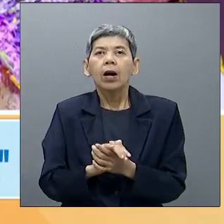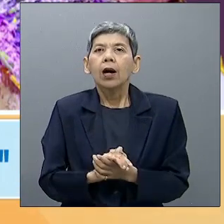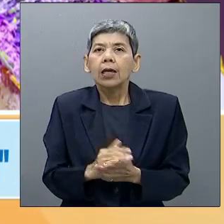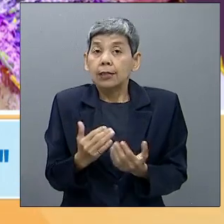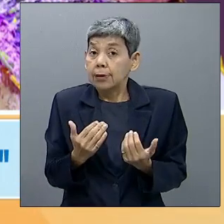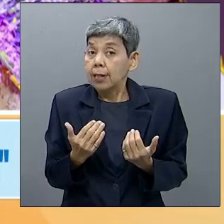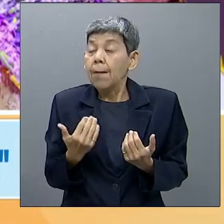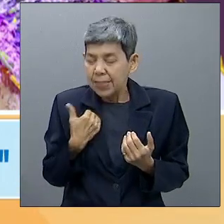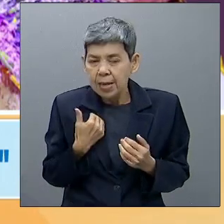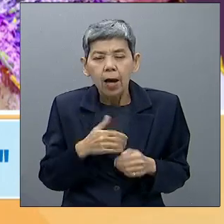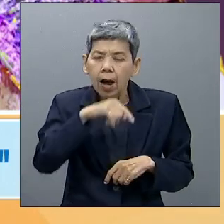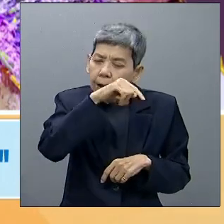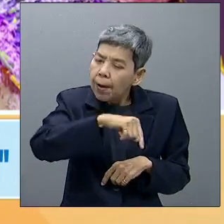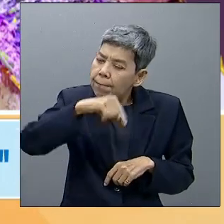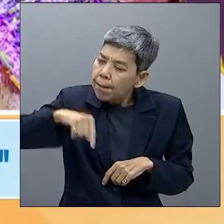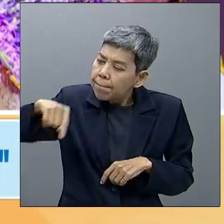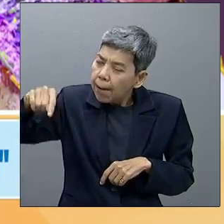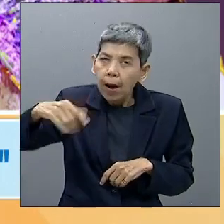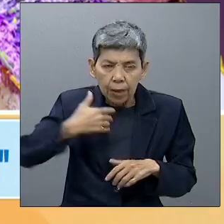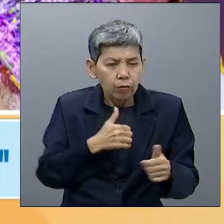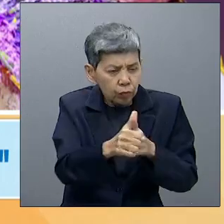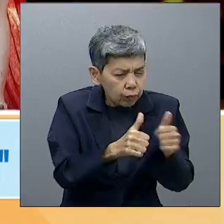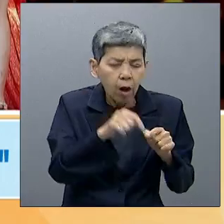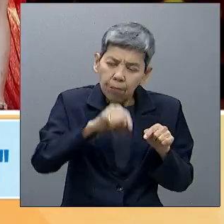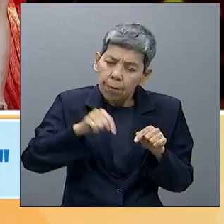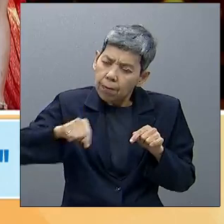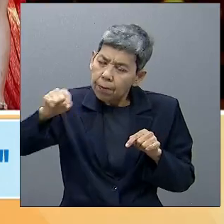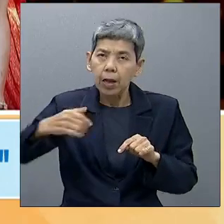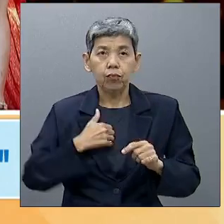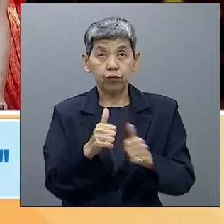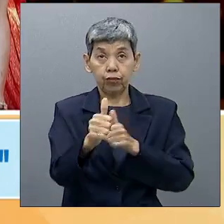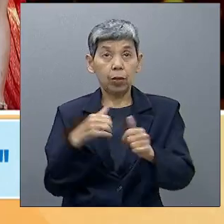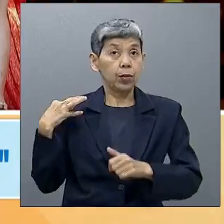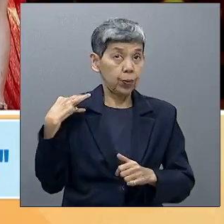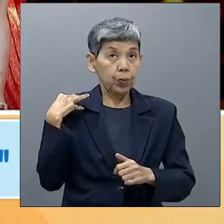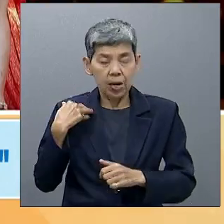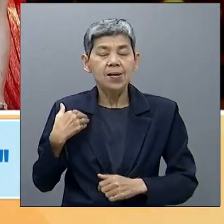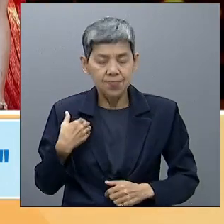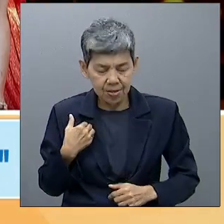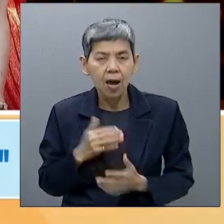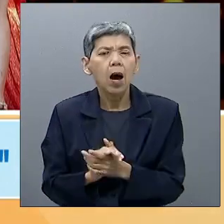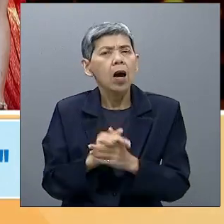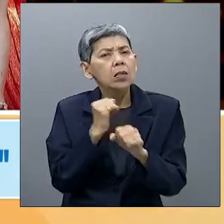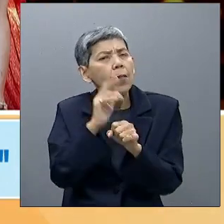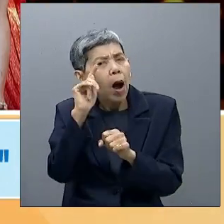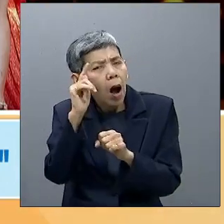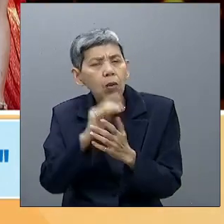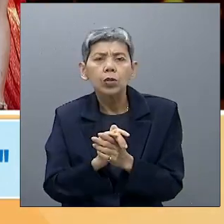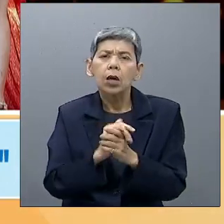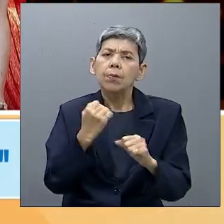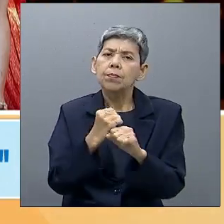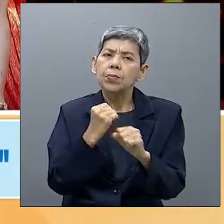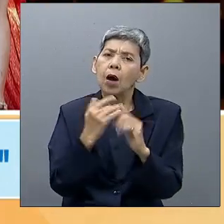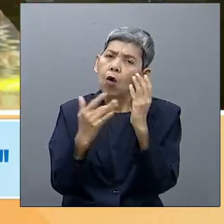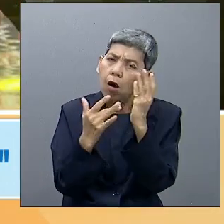ปัจจุบันเนี้ยมีหลายเวทีที่เราเวลาจัดประกวดขึ้นมาปั๊บจะมีสื่อมวลชนไม่ว่าจะเป็นสื่อออนไลน์ออฟไลน์อินฟลูเอน